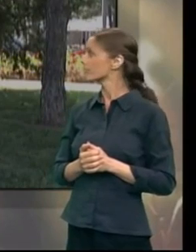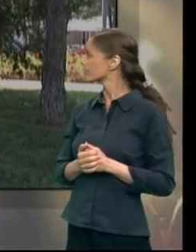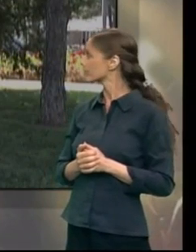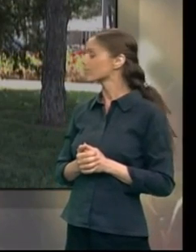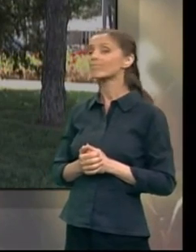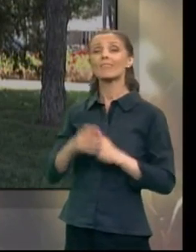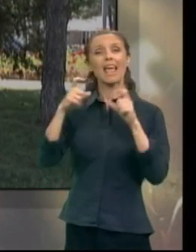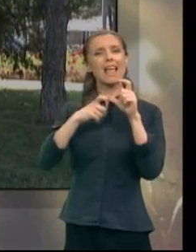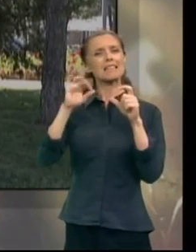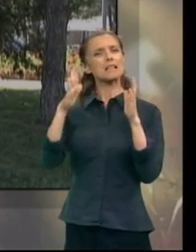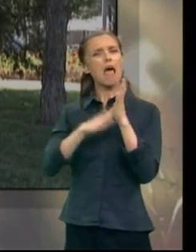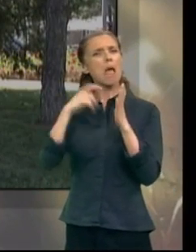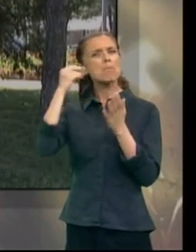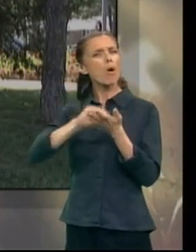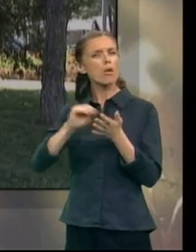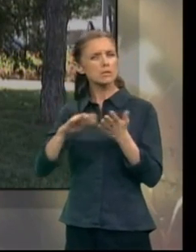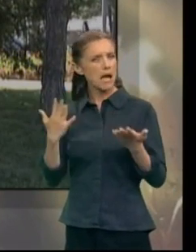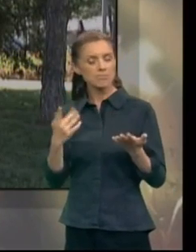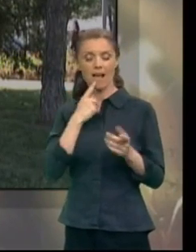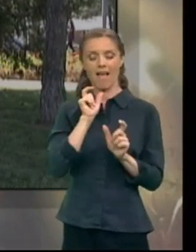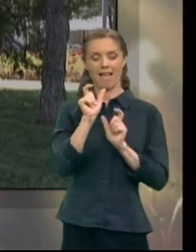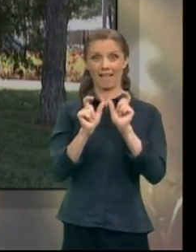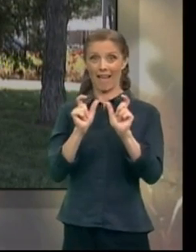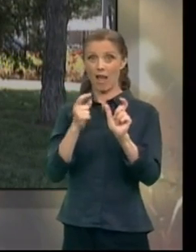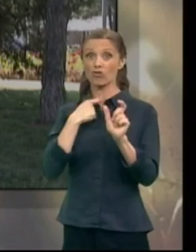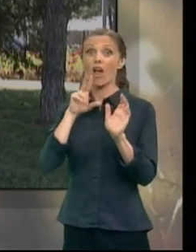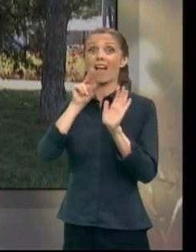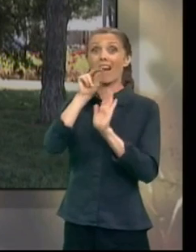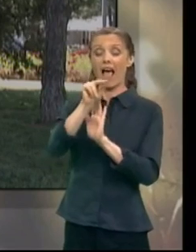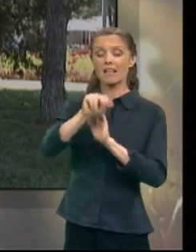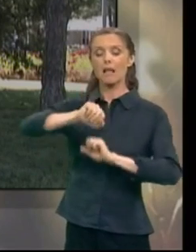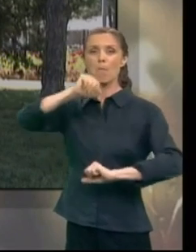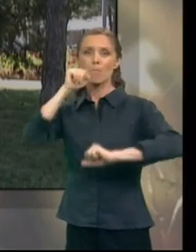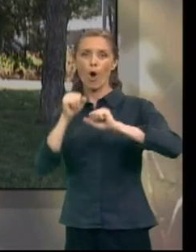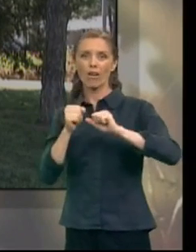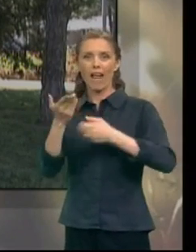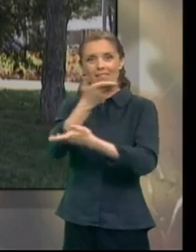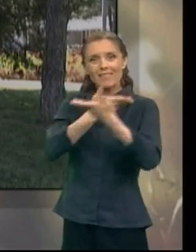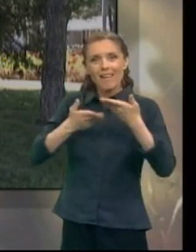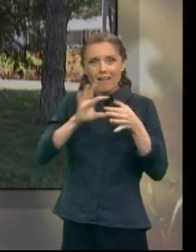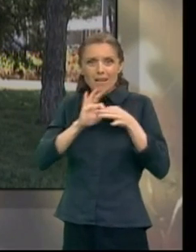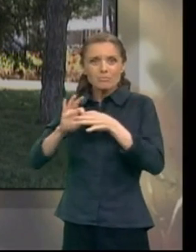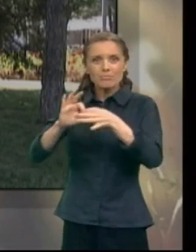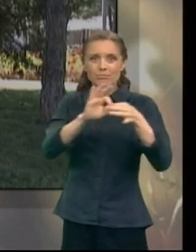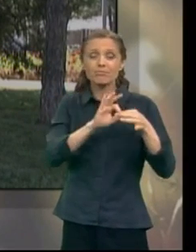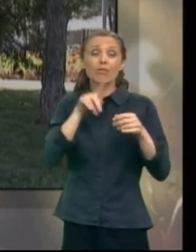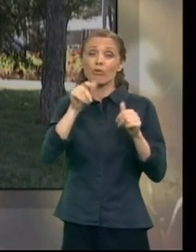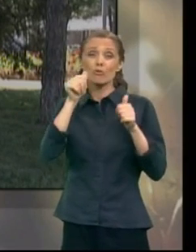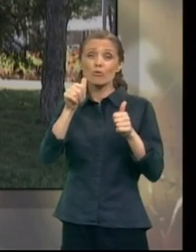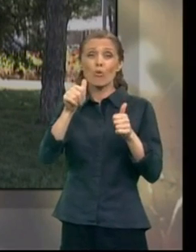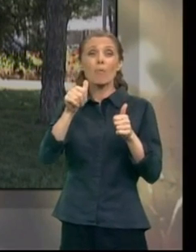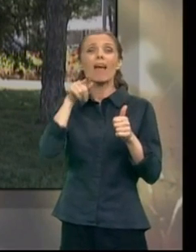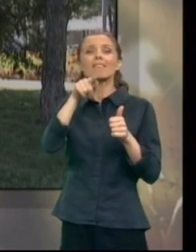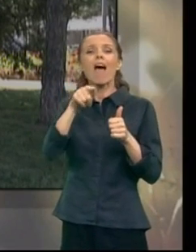Slam poeziju odlikuju reč, glas, pokret, interakcija. Idealan prostor za susret pesnika koji se izražavaju